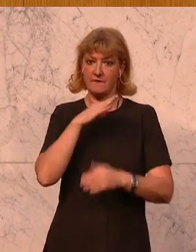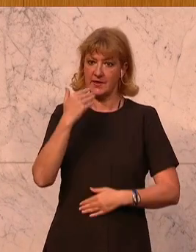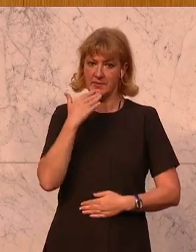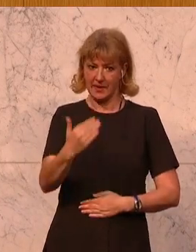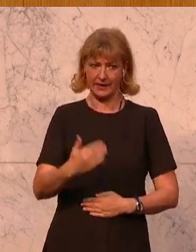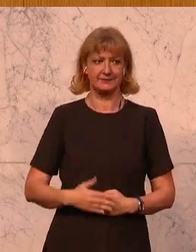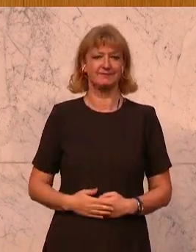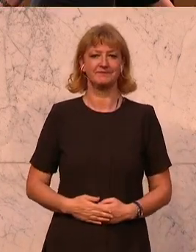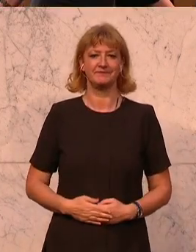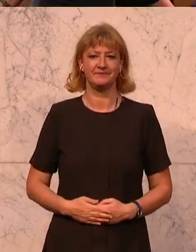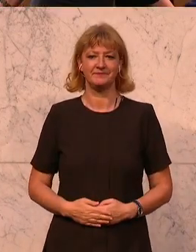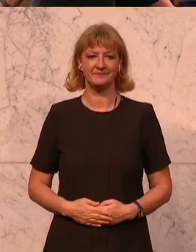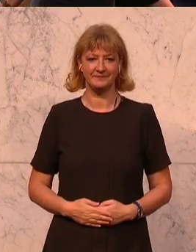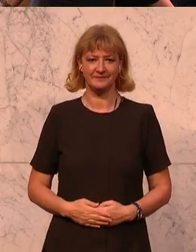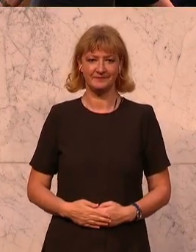Dank.